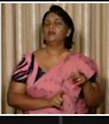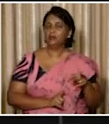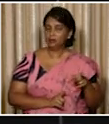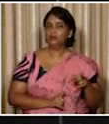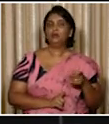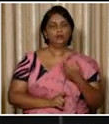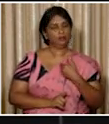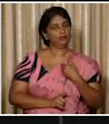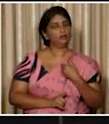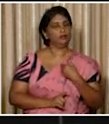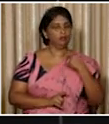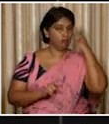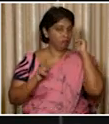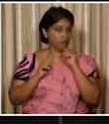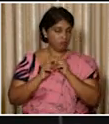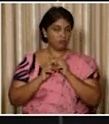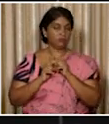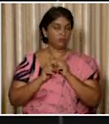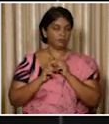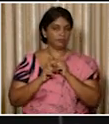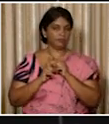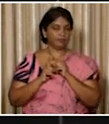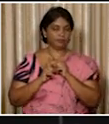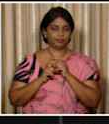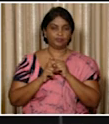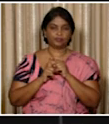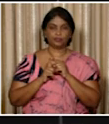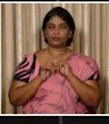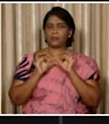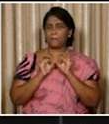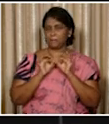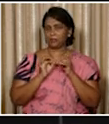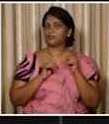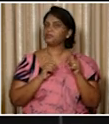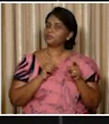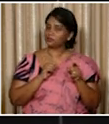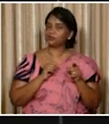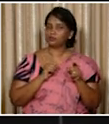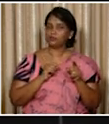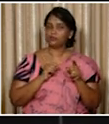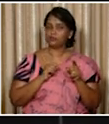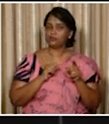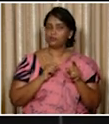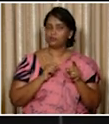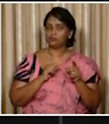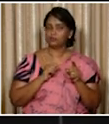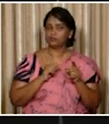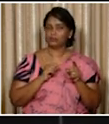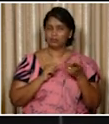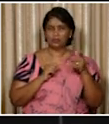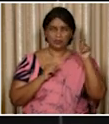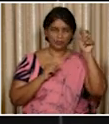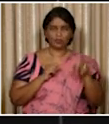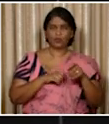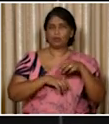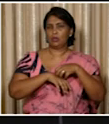அதன் சாரதியான நெடுங்கேணியைச் சேர்ந்த திரு பாலசுப்ரமணியம் சஞ்சீவ் வயது 21 காயமடைந்து நெடுங்கேணி வைத்தியசாலையில்